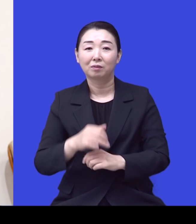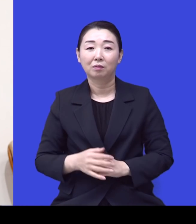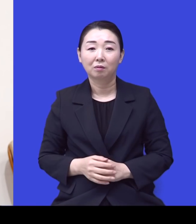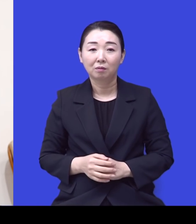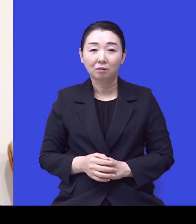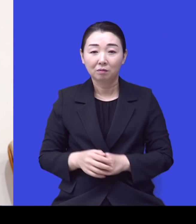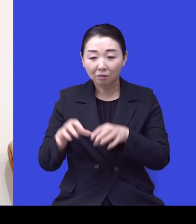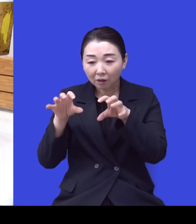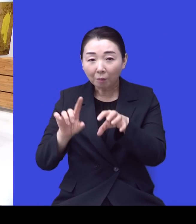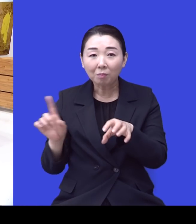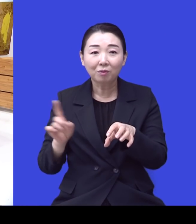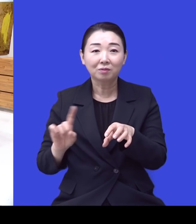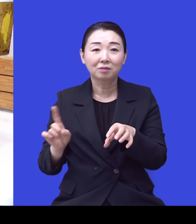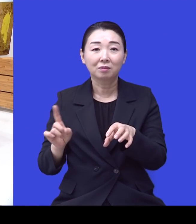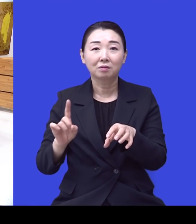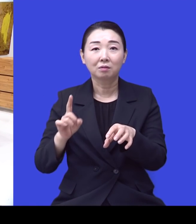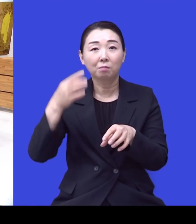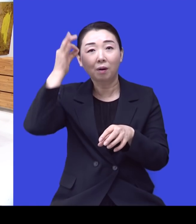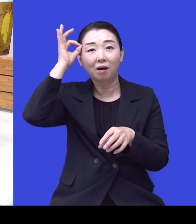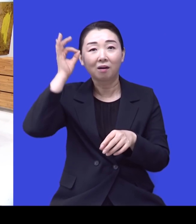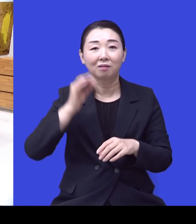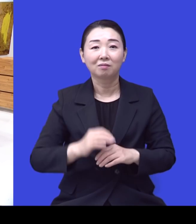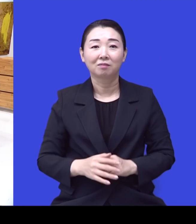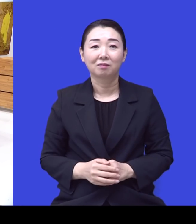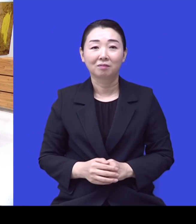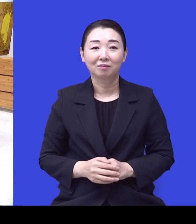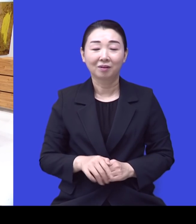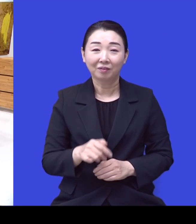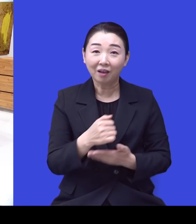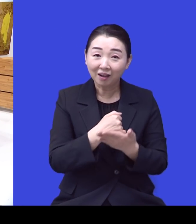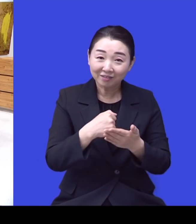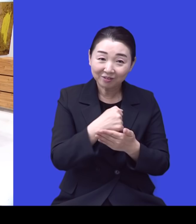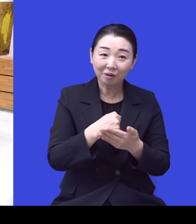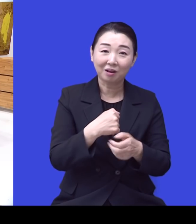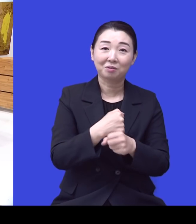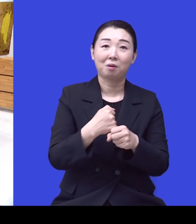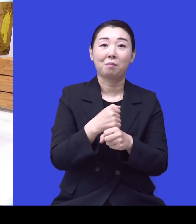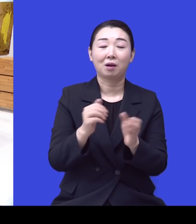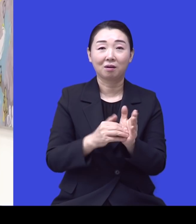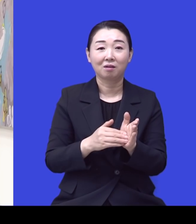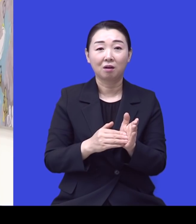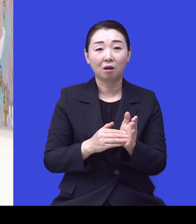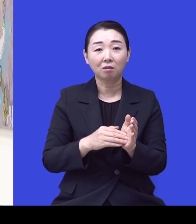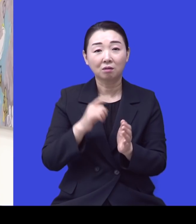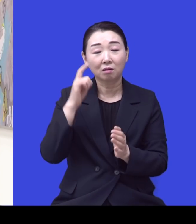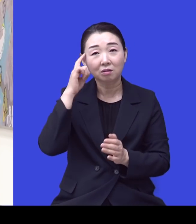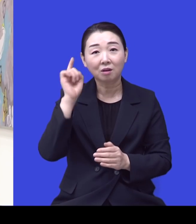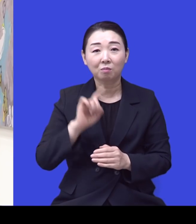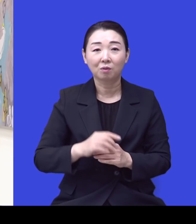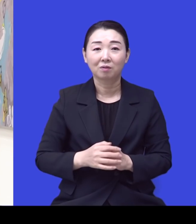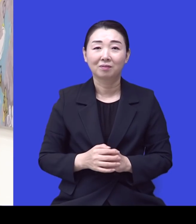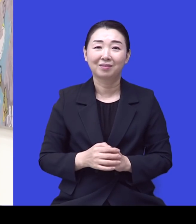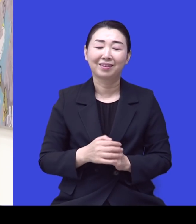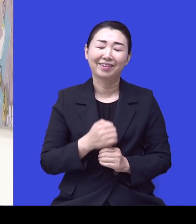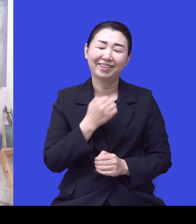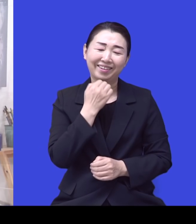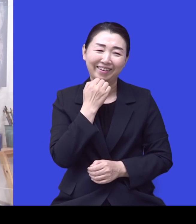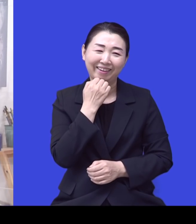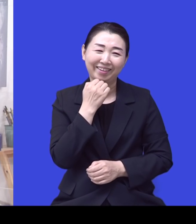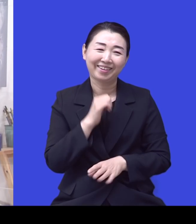이 가방이 뭐지? 이 생각이 드는 거예요. 본인이 싼 건데. 네, 그때 이제 생각이 내가 그때 쓰는 숨을 진 거지.